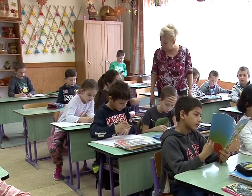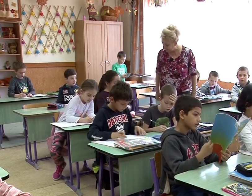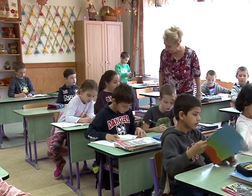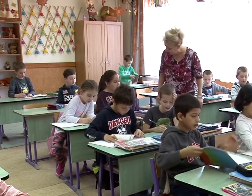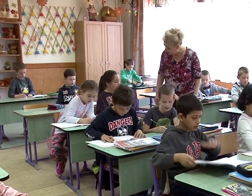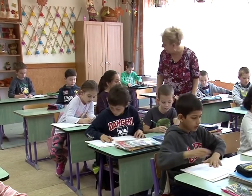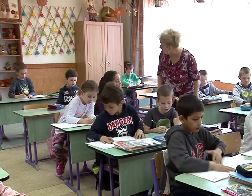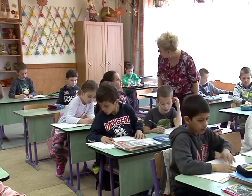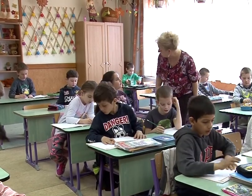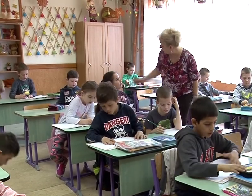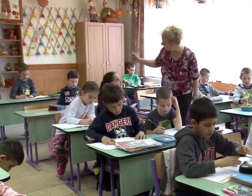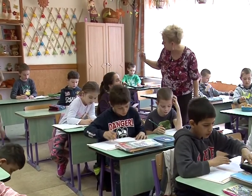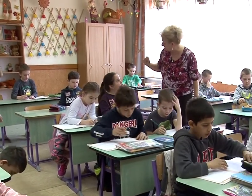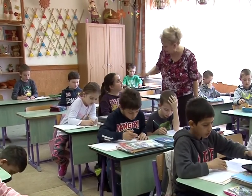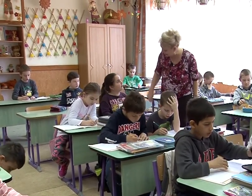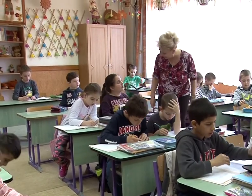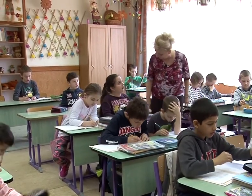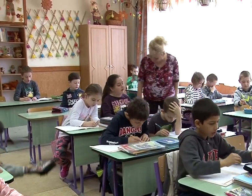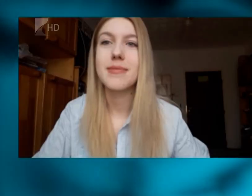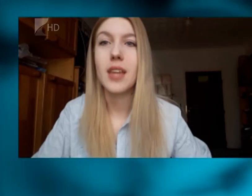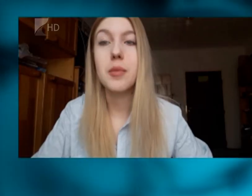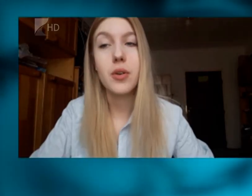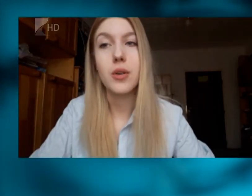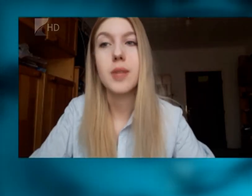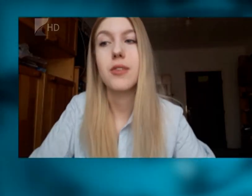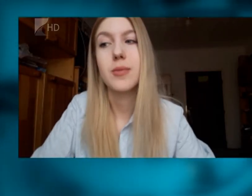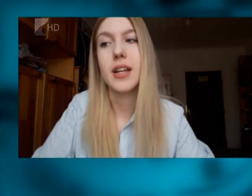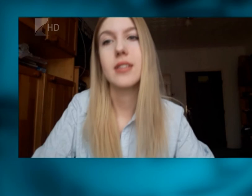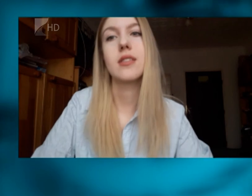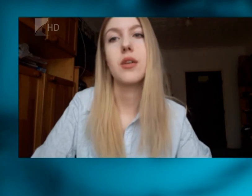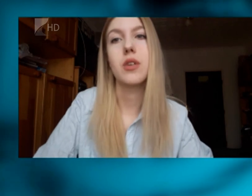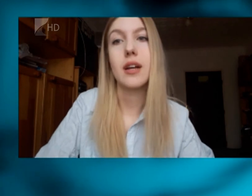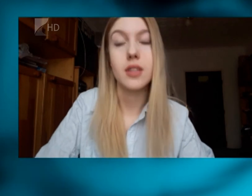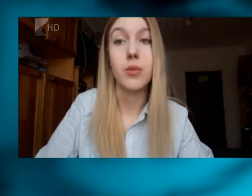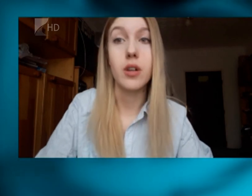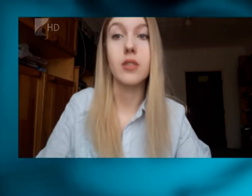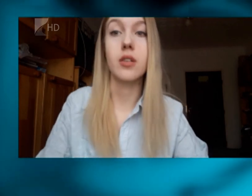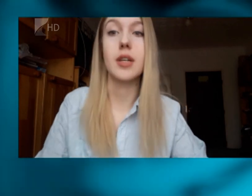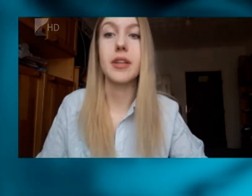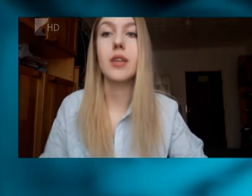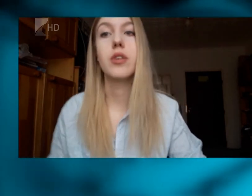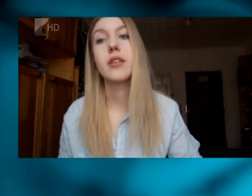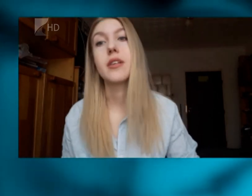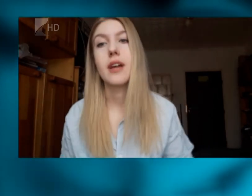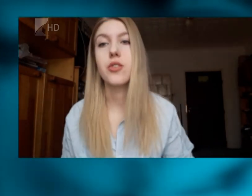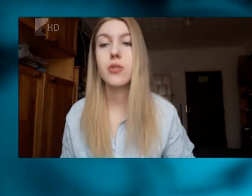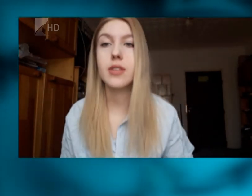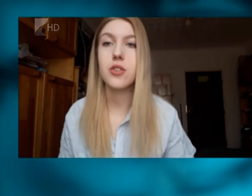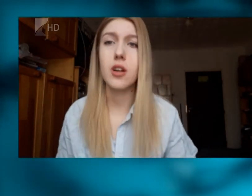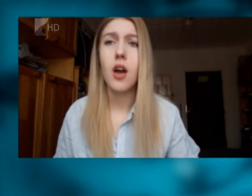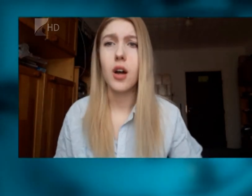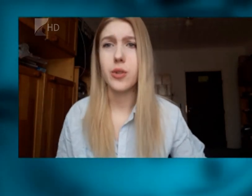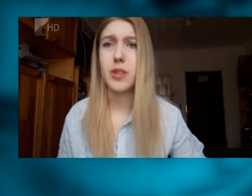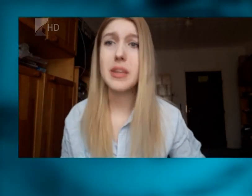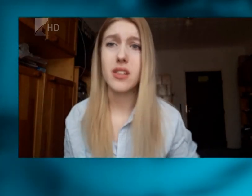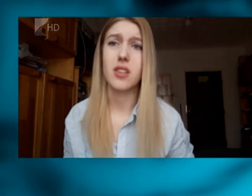is betartják a higiénis szabályokat. Amikor a kormányfő bejelentette, hogy átírunk a tantermen kívüli digitális